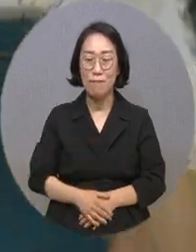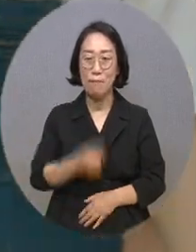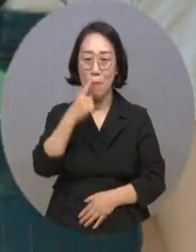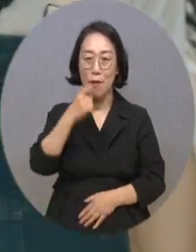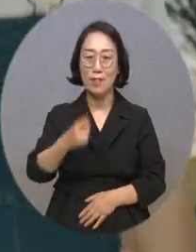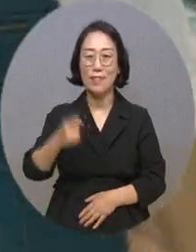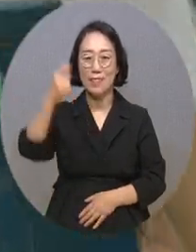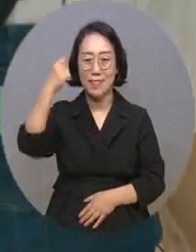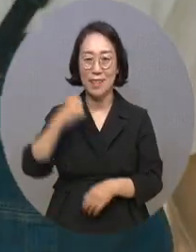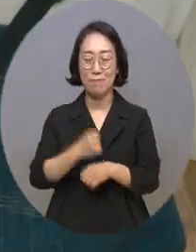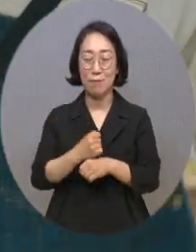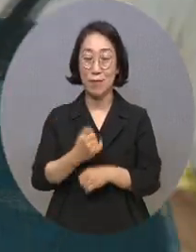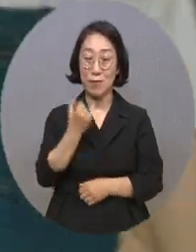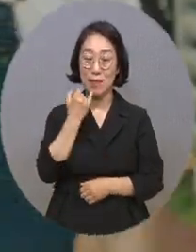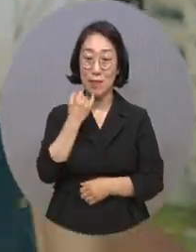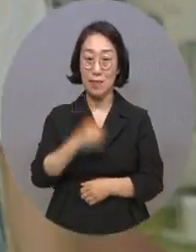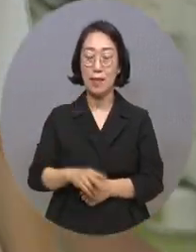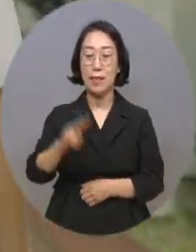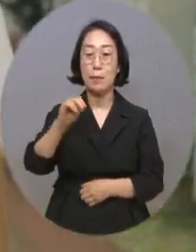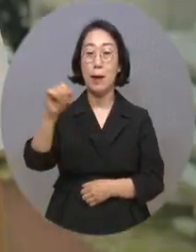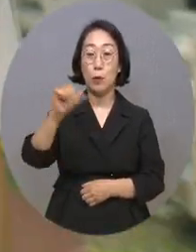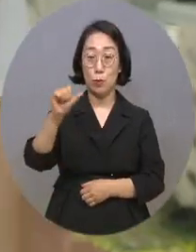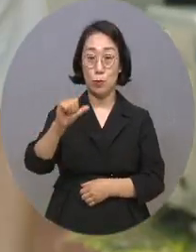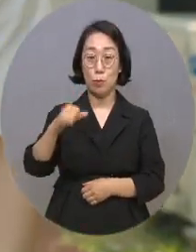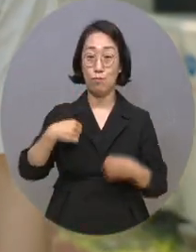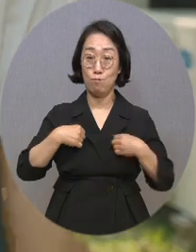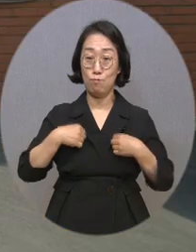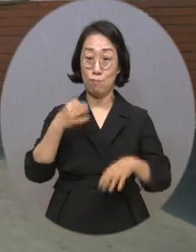느낌으로 괜찮아? 네. 이거 25,000원